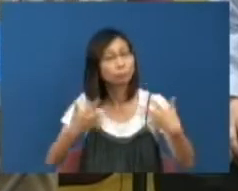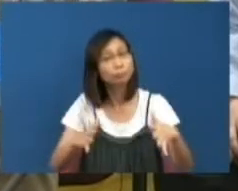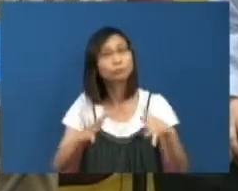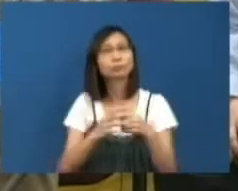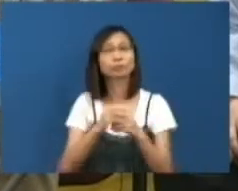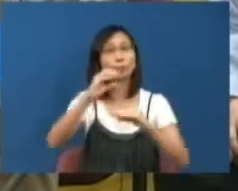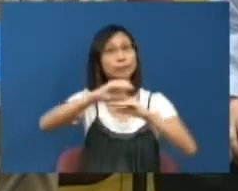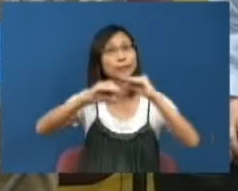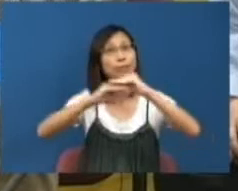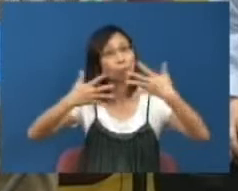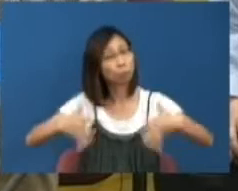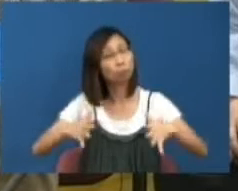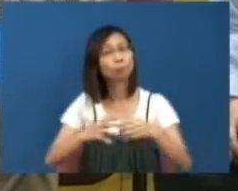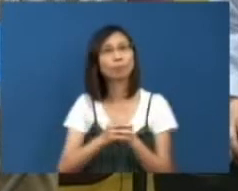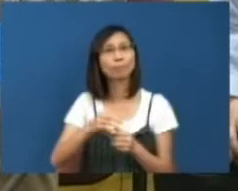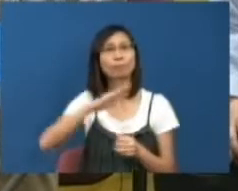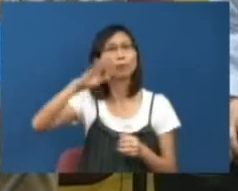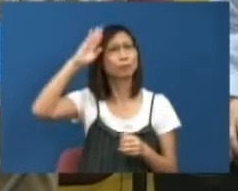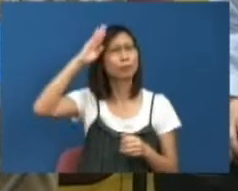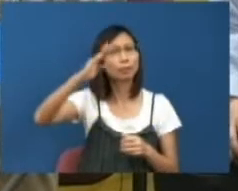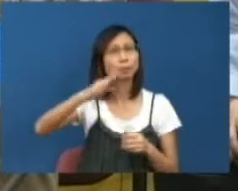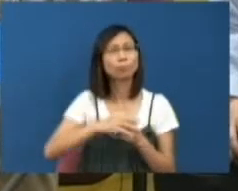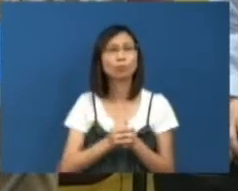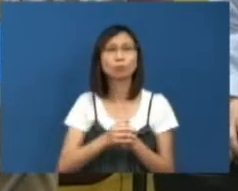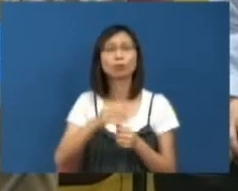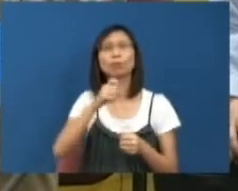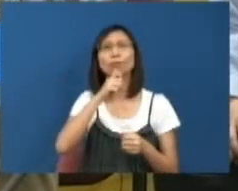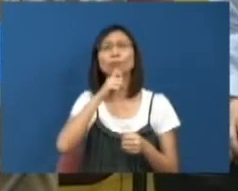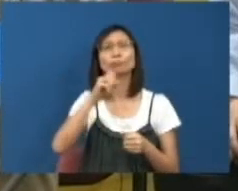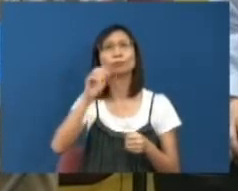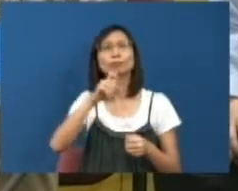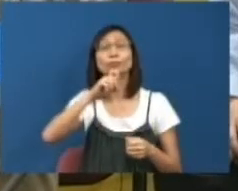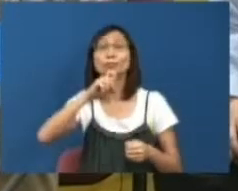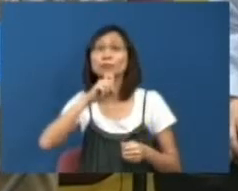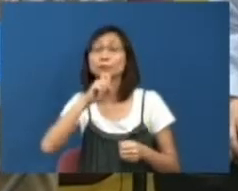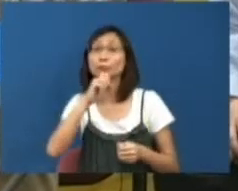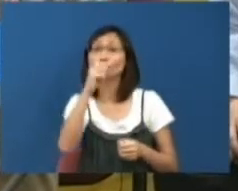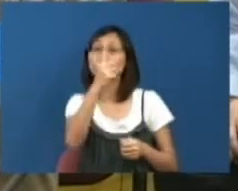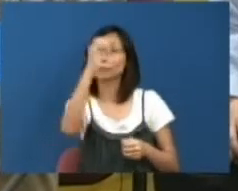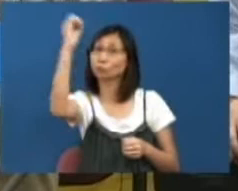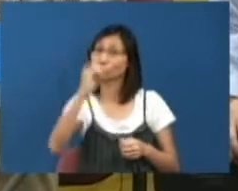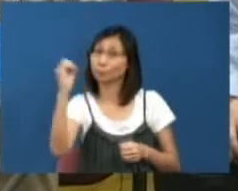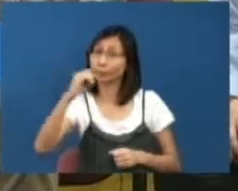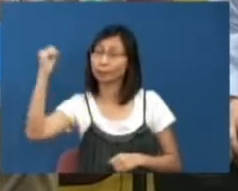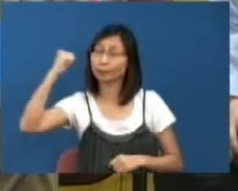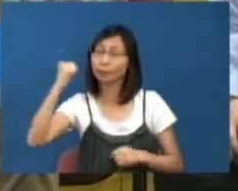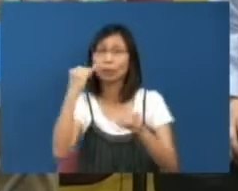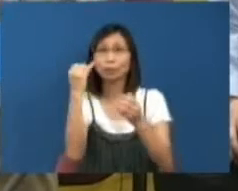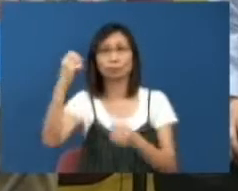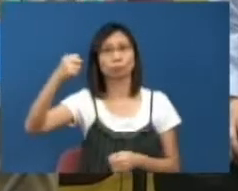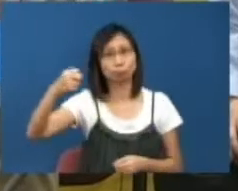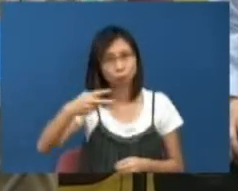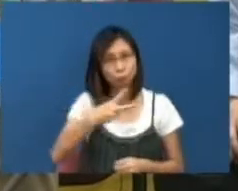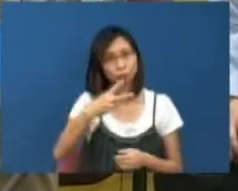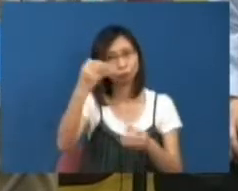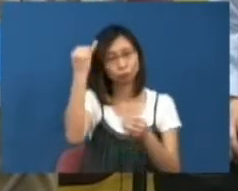大概希望能夠呢就做到 1% 香港需要的能源，即是由再生能源拿到的